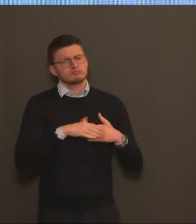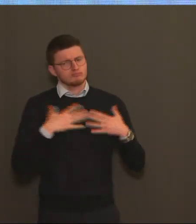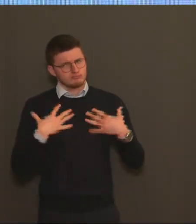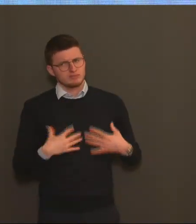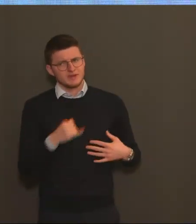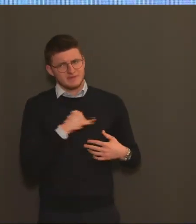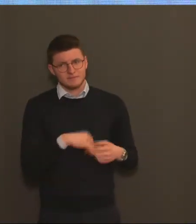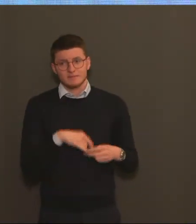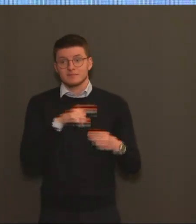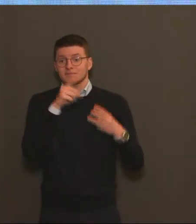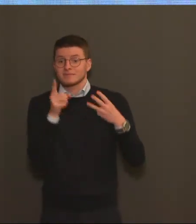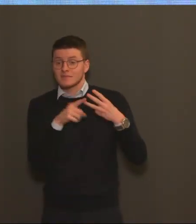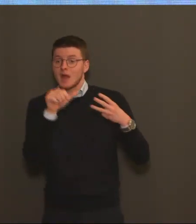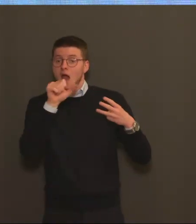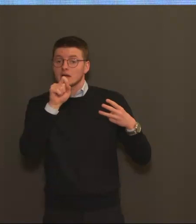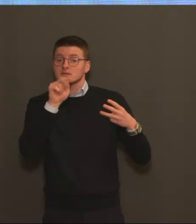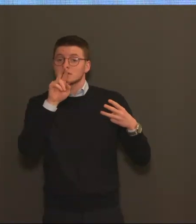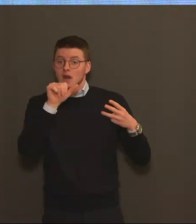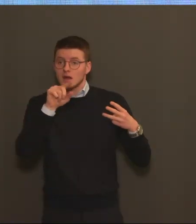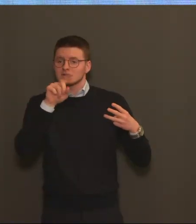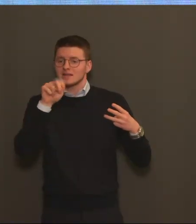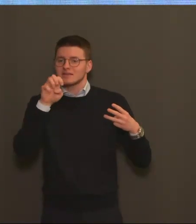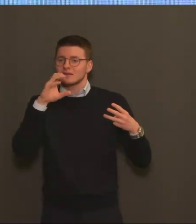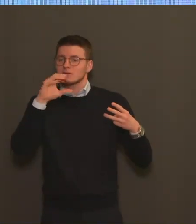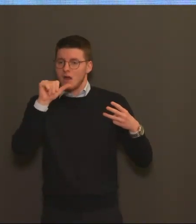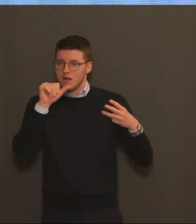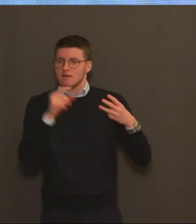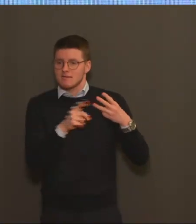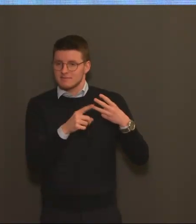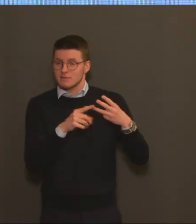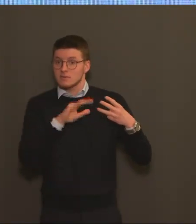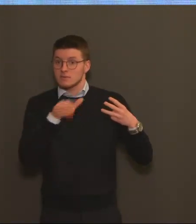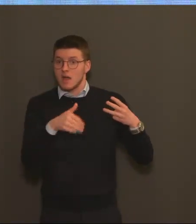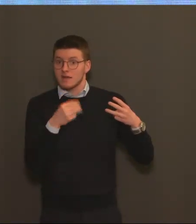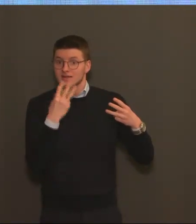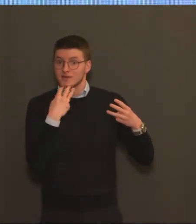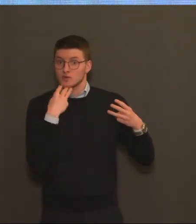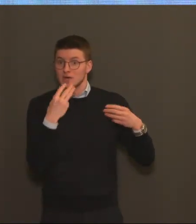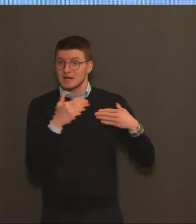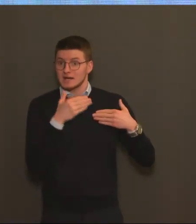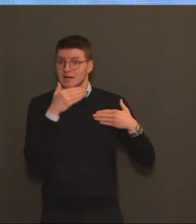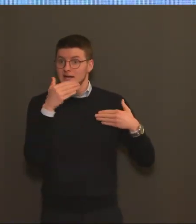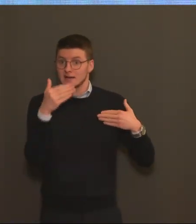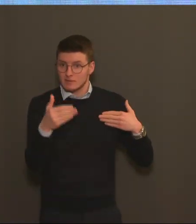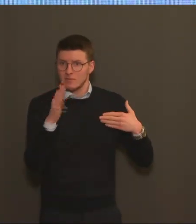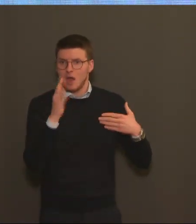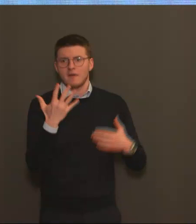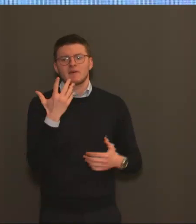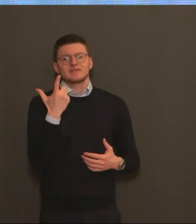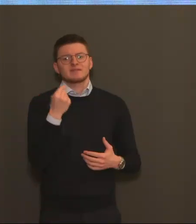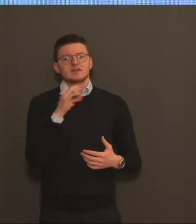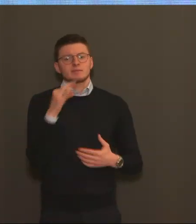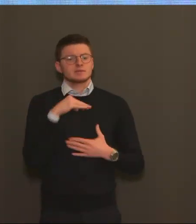bescherming reeds verwachten na 3 weken. En die bedraagt zo'n 75%. Wanneer je een tweede dosis